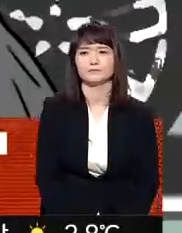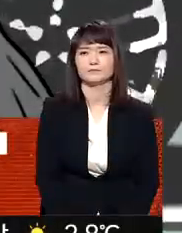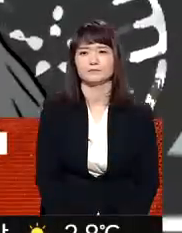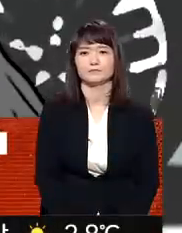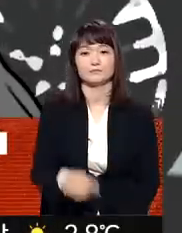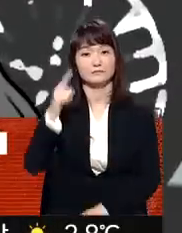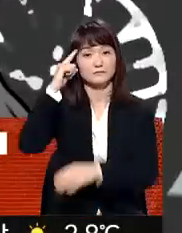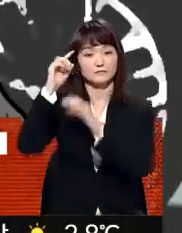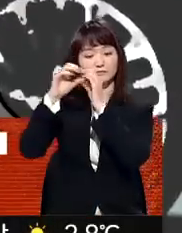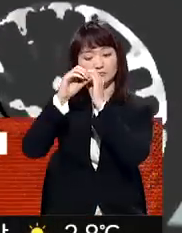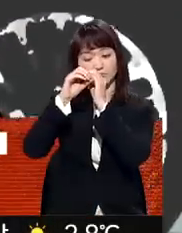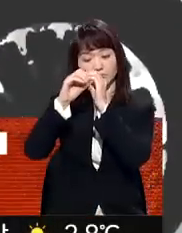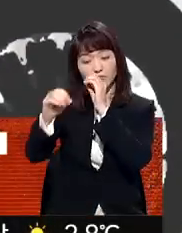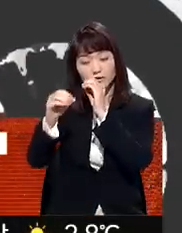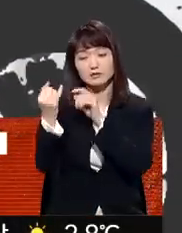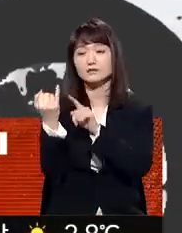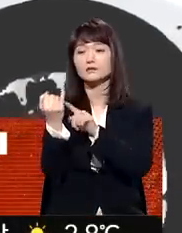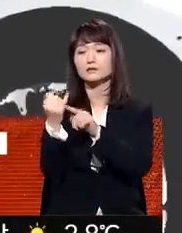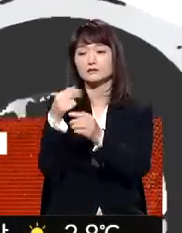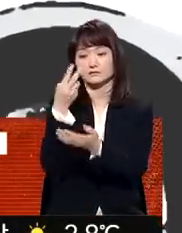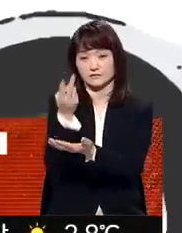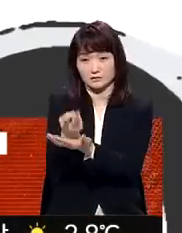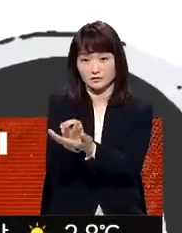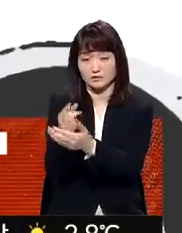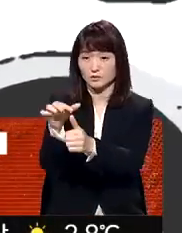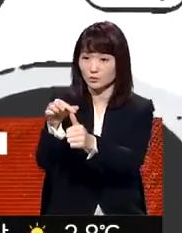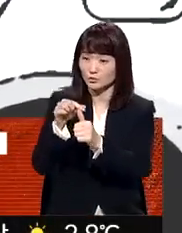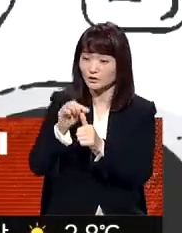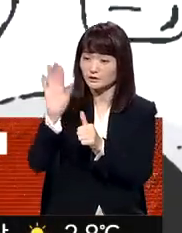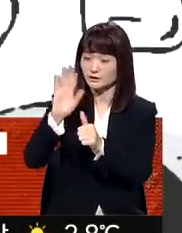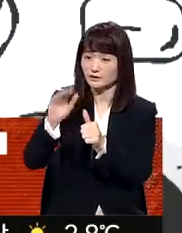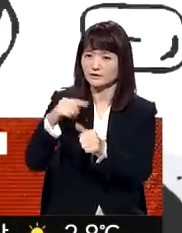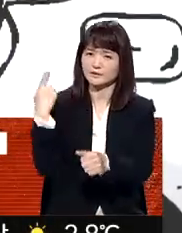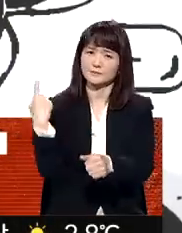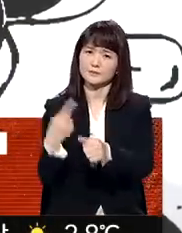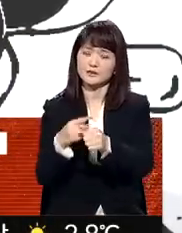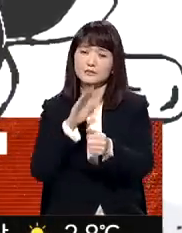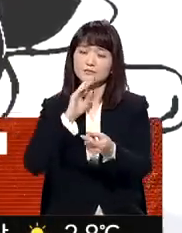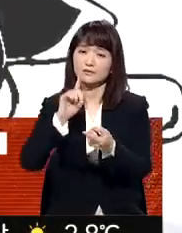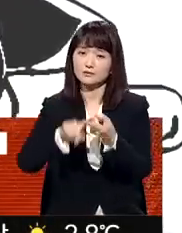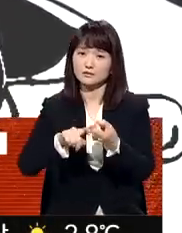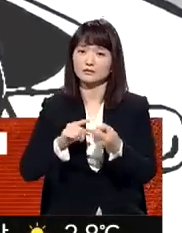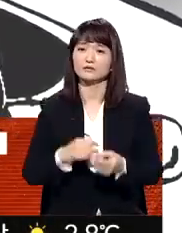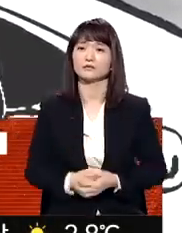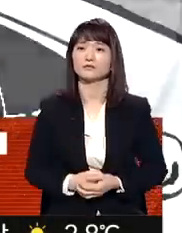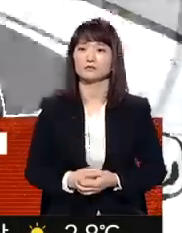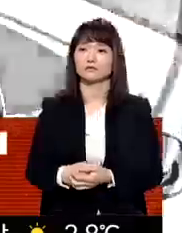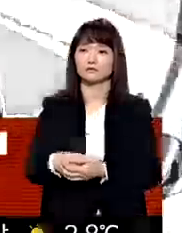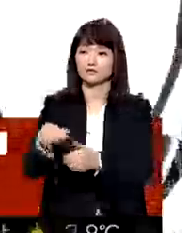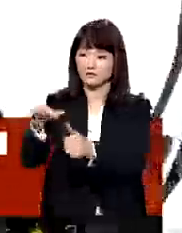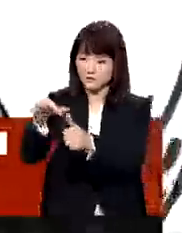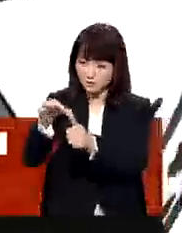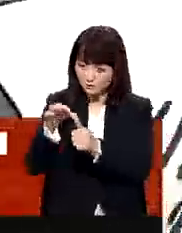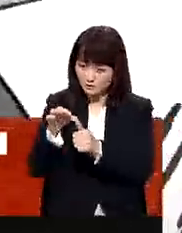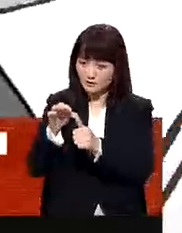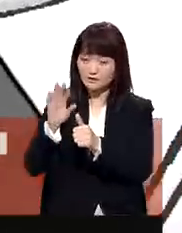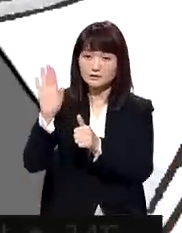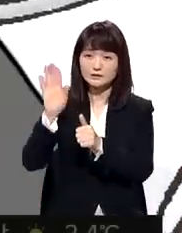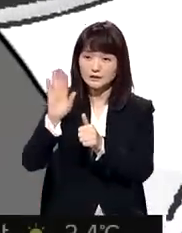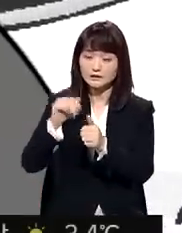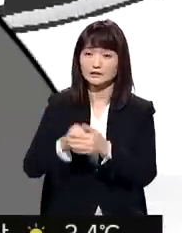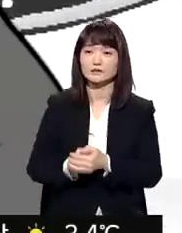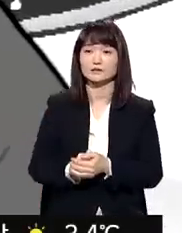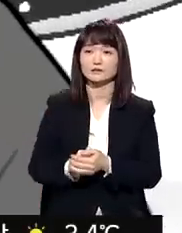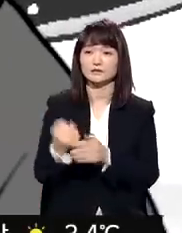그러니까 의식일은 여성에 대해서 구호조차를 제대로 안 한 건 비난받아 마땅하긴 하지만 그렇다고 해서 그 구호조차 안 한 행위와 여성의